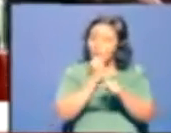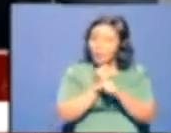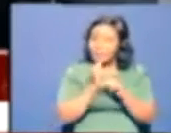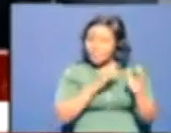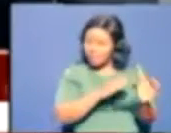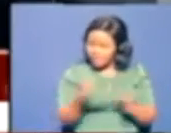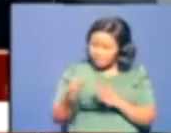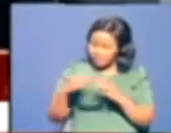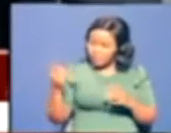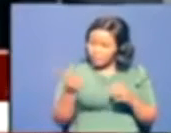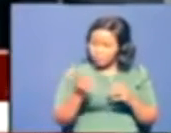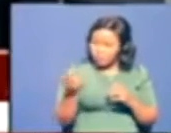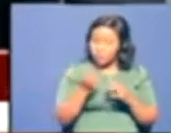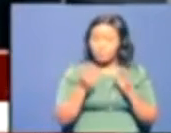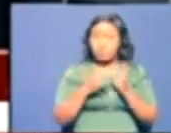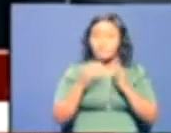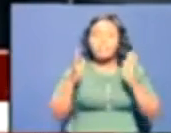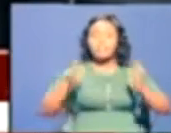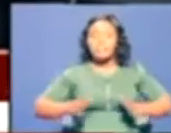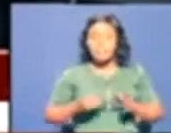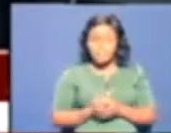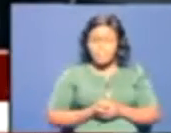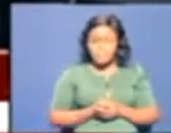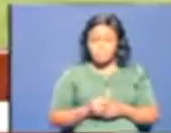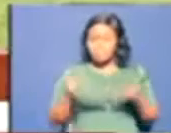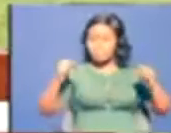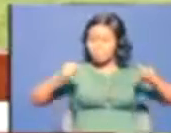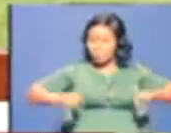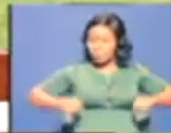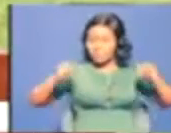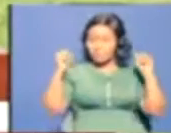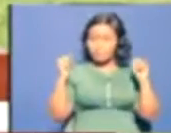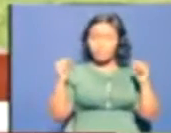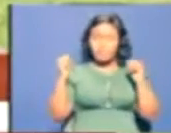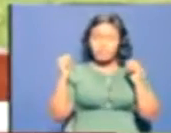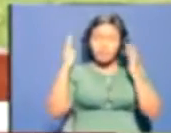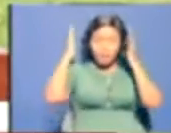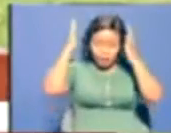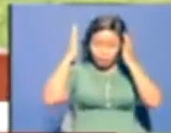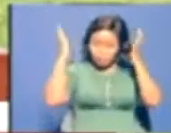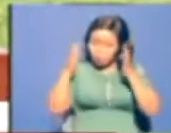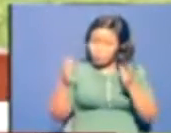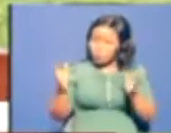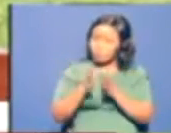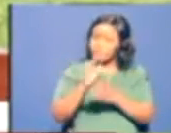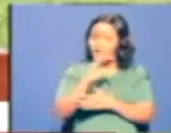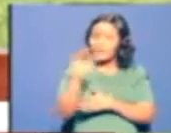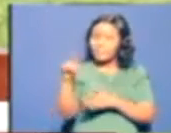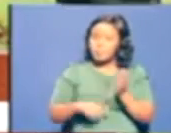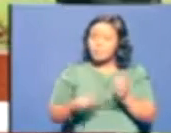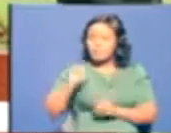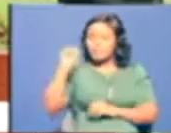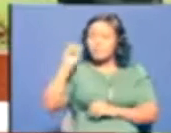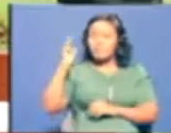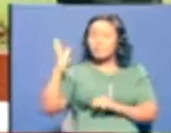leaders. Mwenyekiti anayeondoka kwa chama hicho cha maaskofu Philip Anyolo alitoa wito kwa wanasiasa kukomesha mdahalo wa